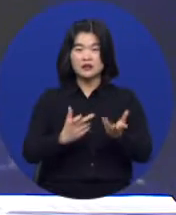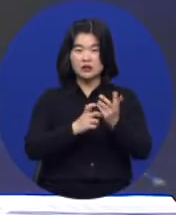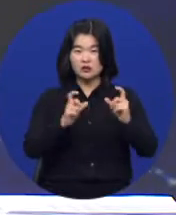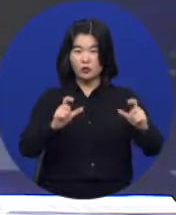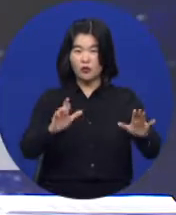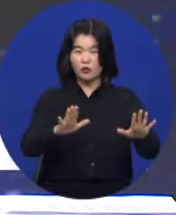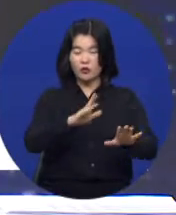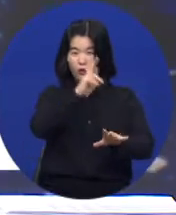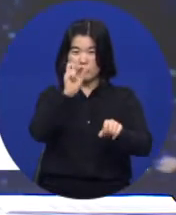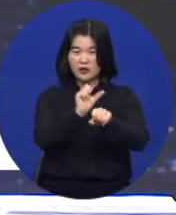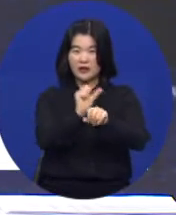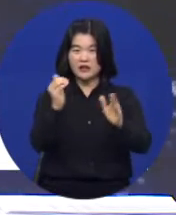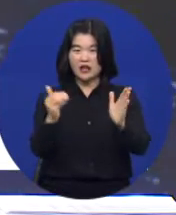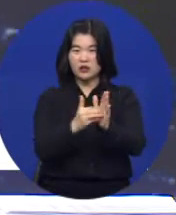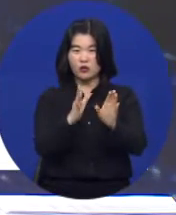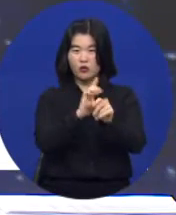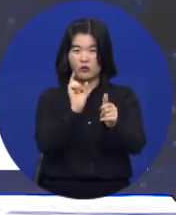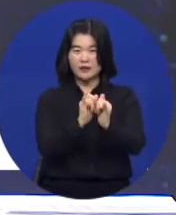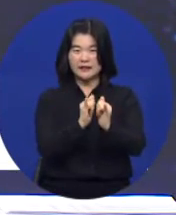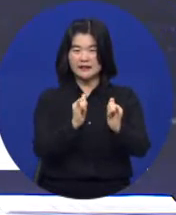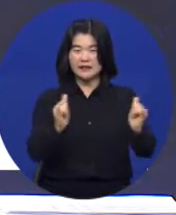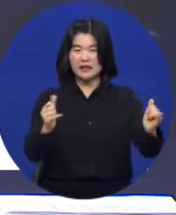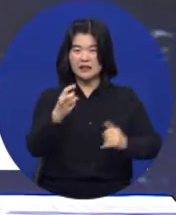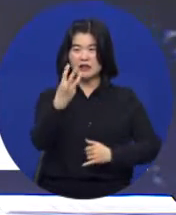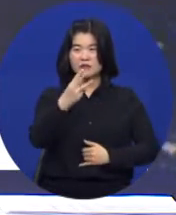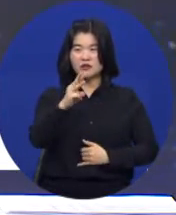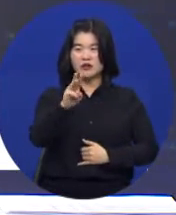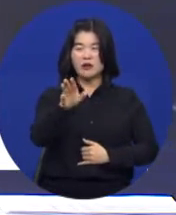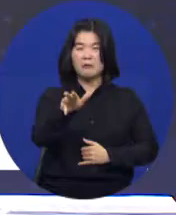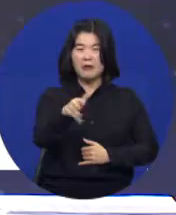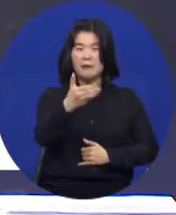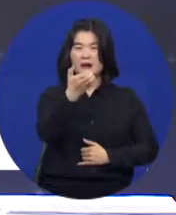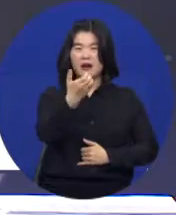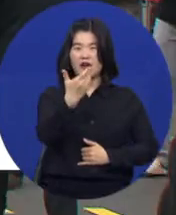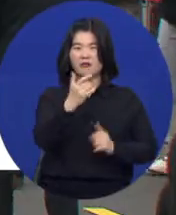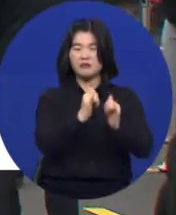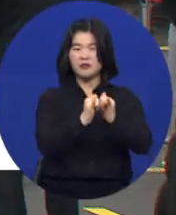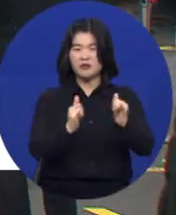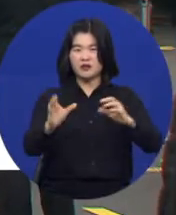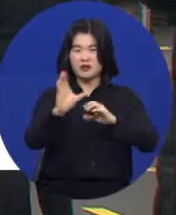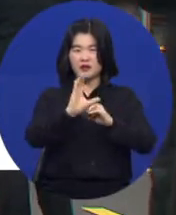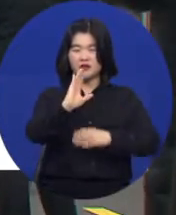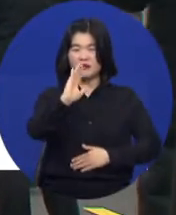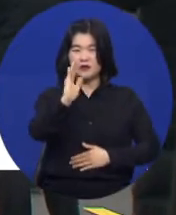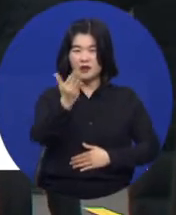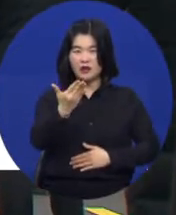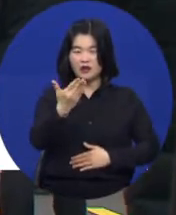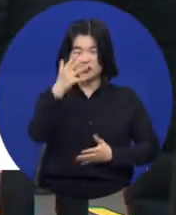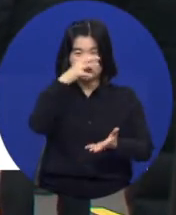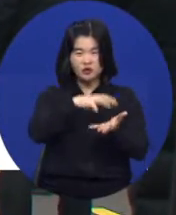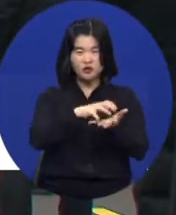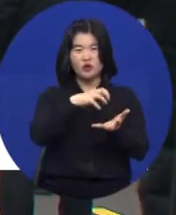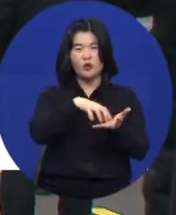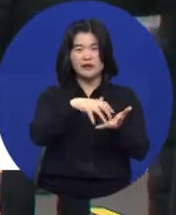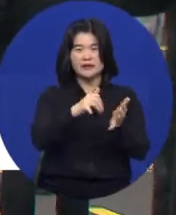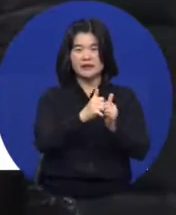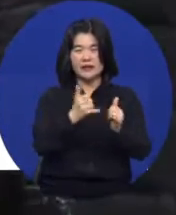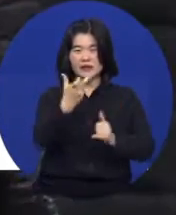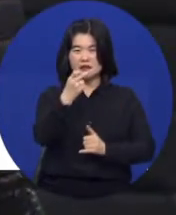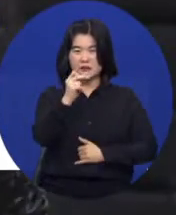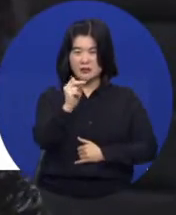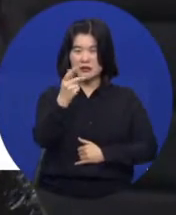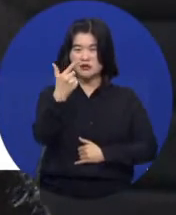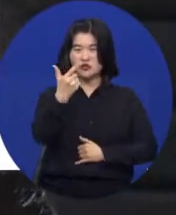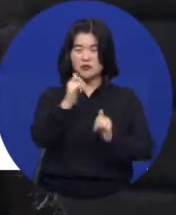제주에서는 오늘 오후 5시까지 코로나 일부 각 진짜 3800 46명이 발생해 누적 확증 자가 십 이만